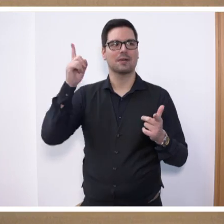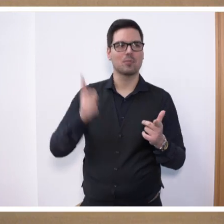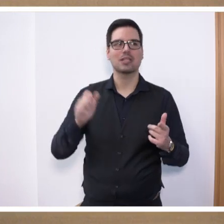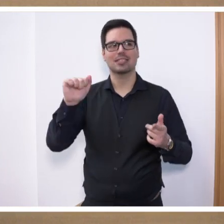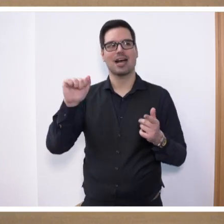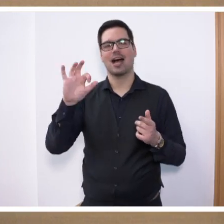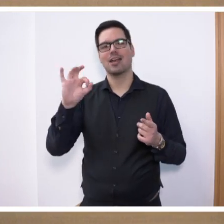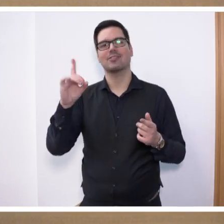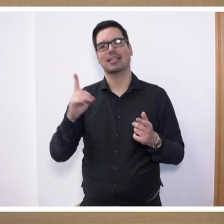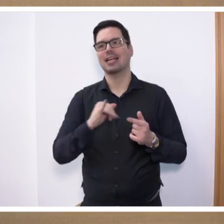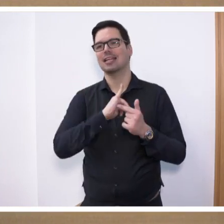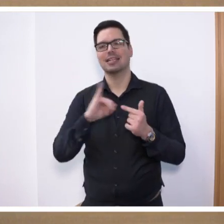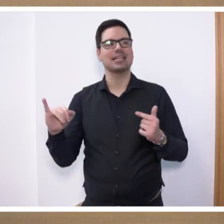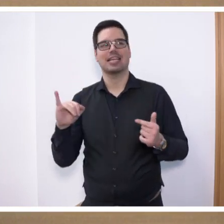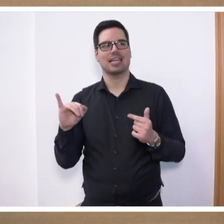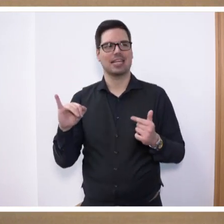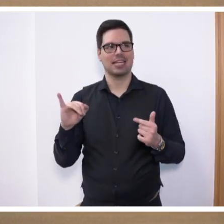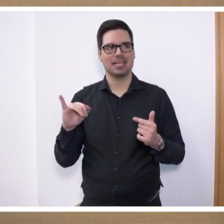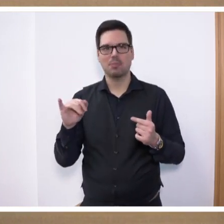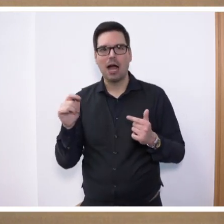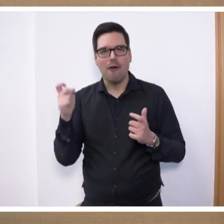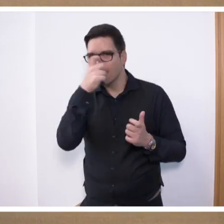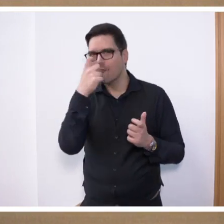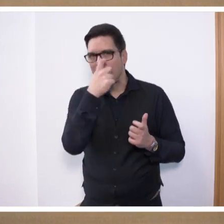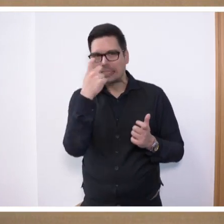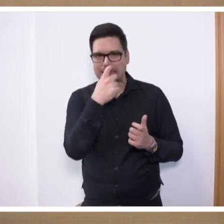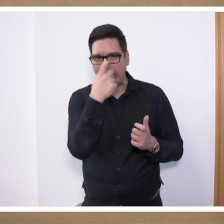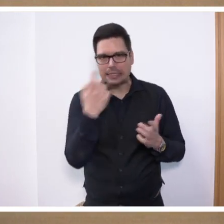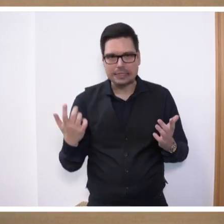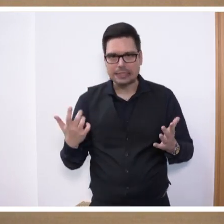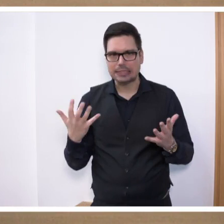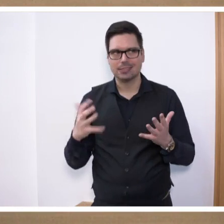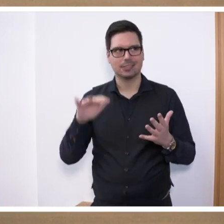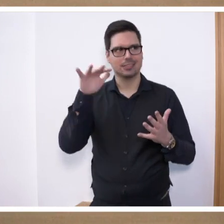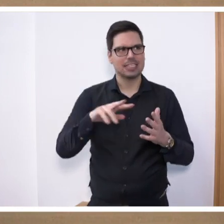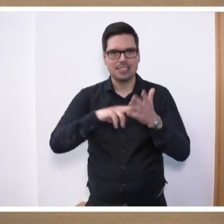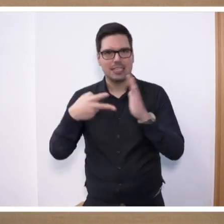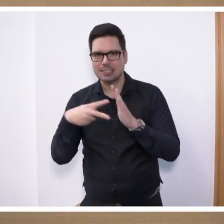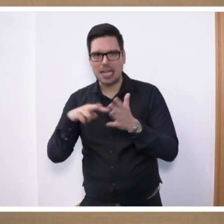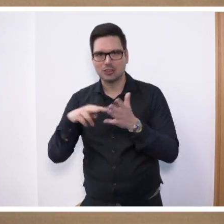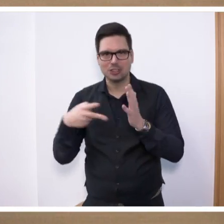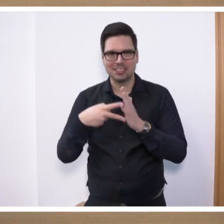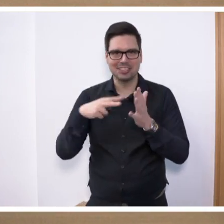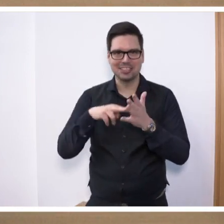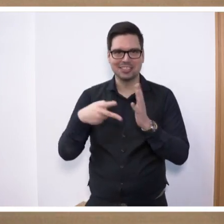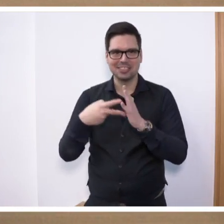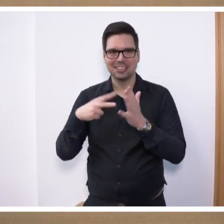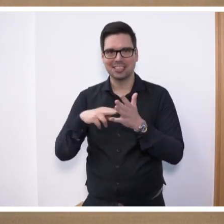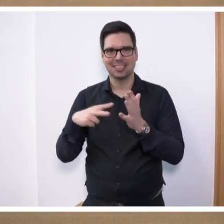AfD immer so ein bisschen auch den Verdacht haben, dass die Technik nicht so...